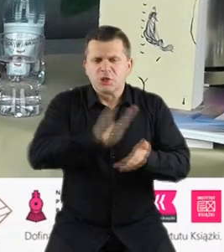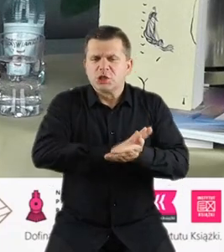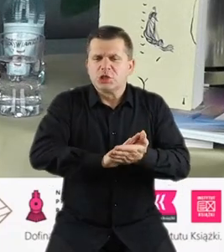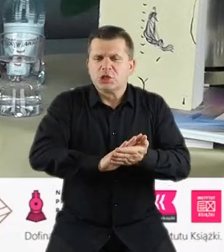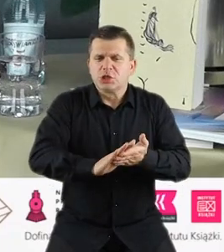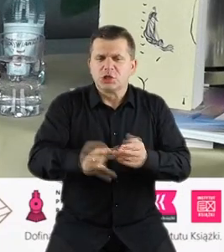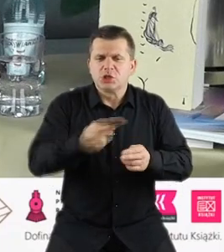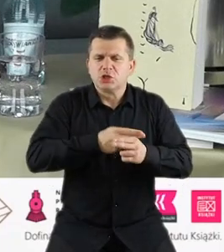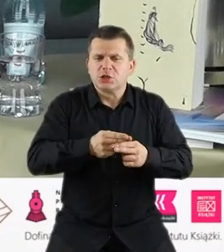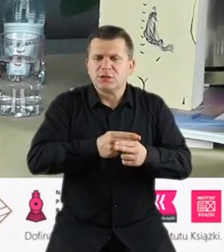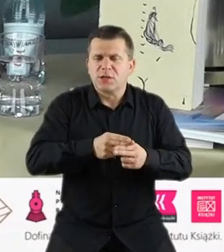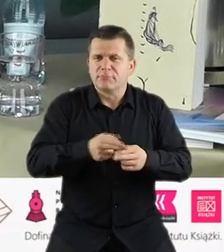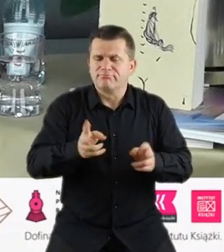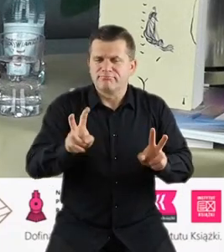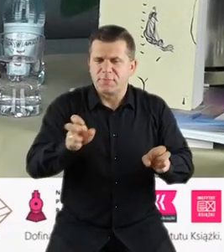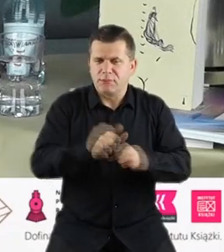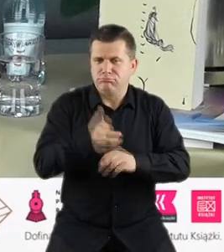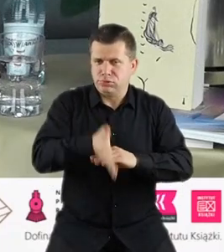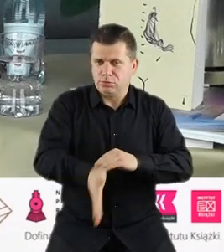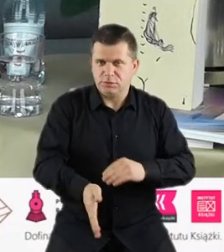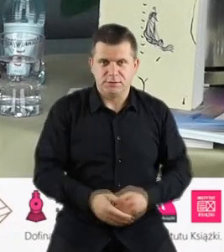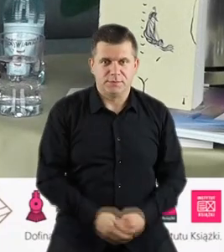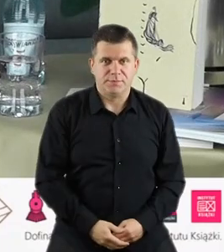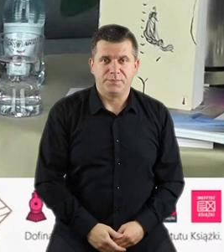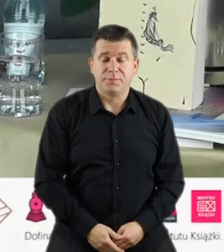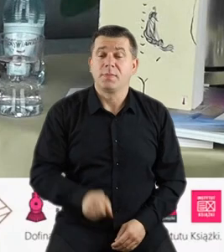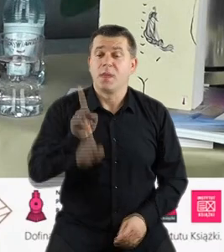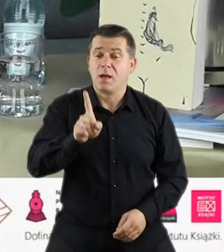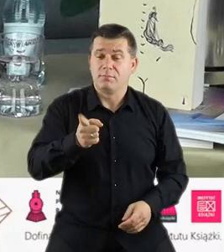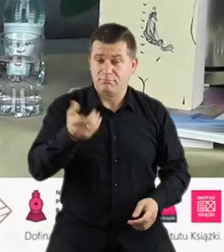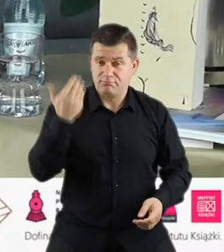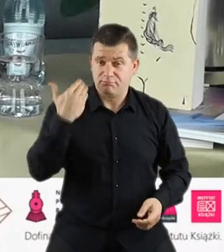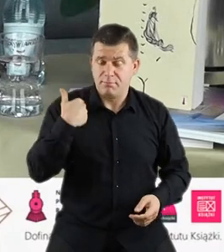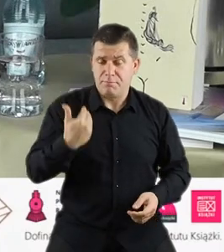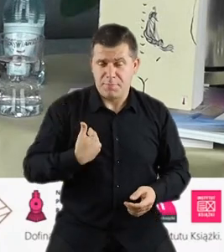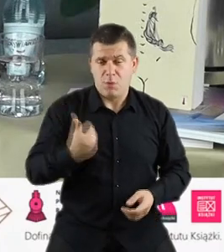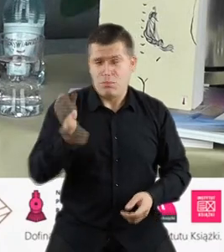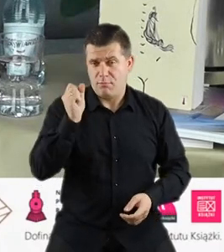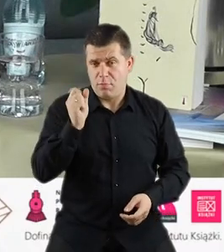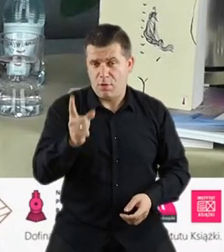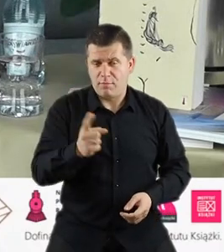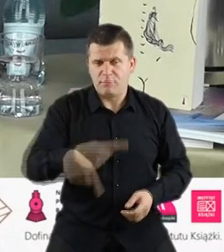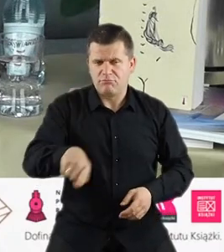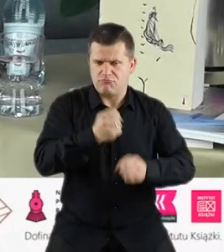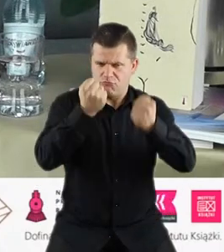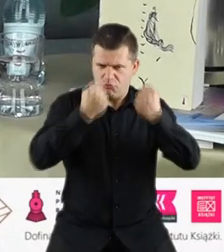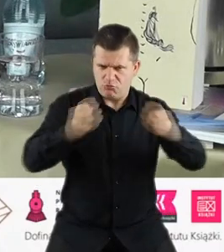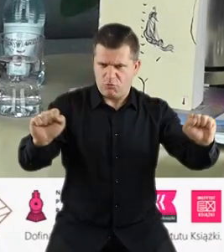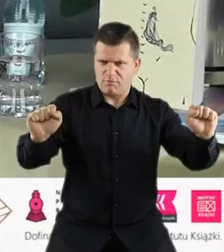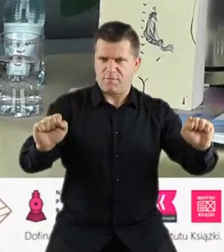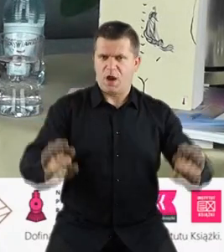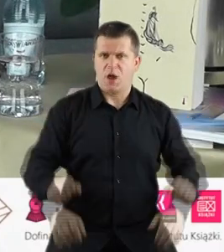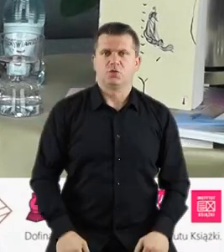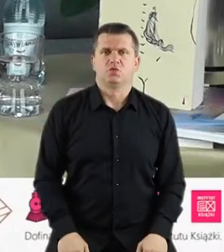jest dość późna. Ale właśnie wówczas pojawili się śmiałkowie,